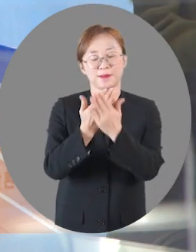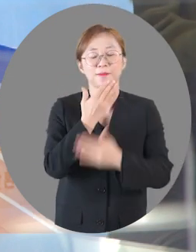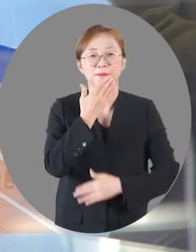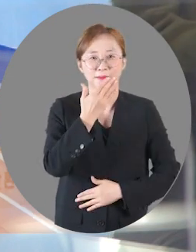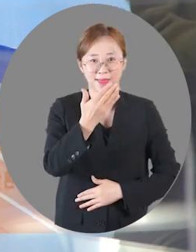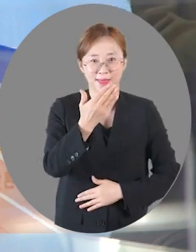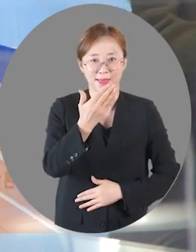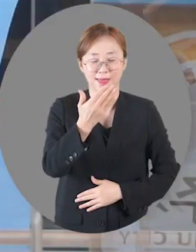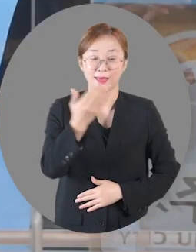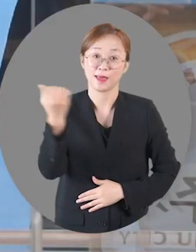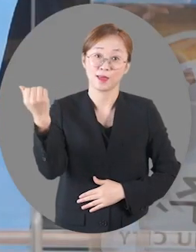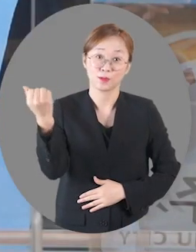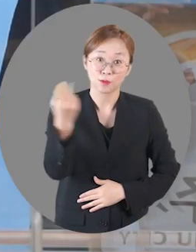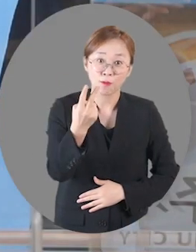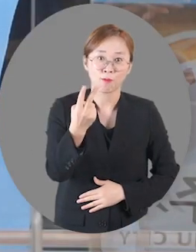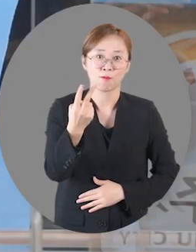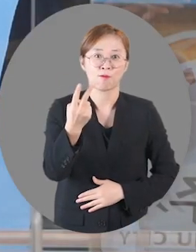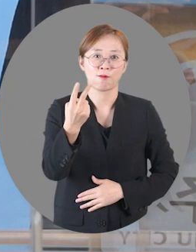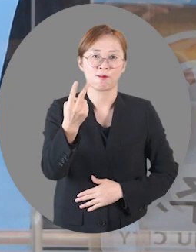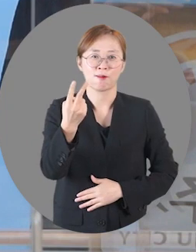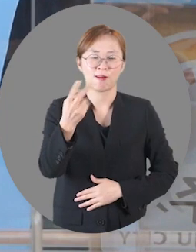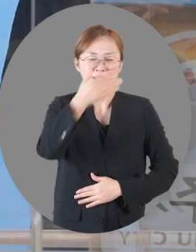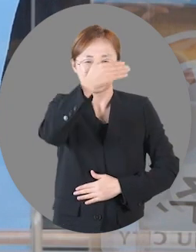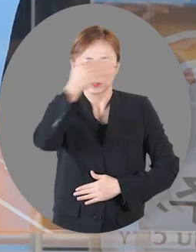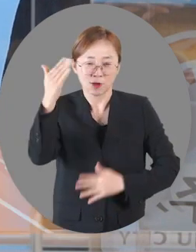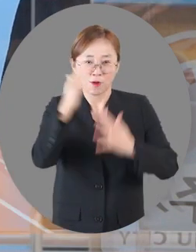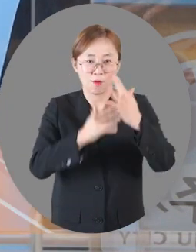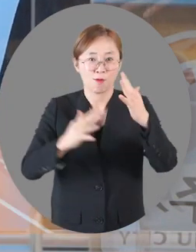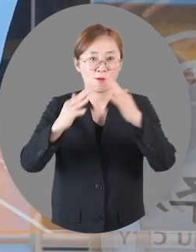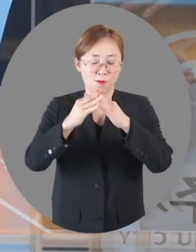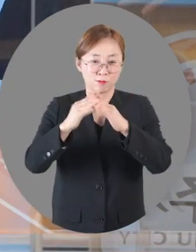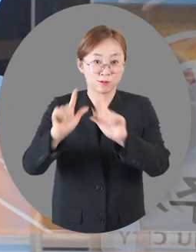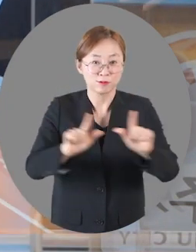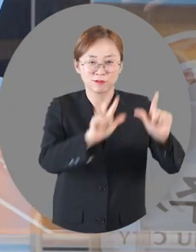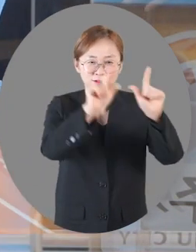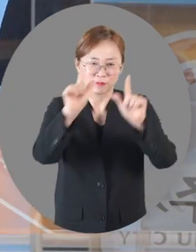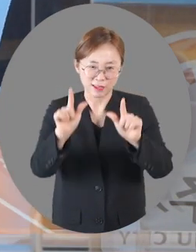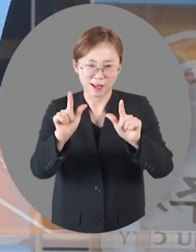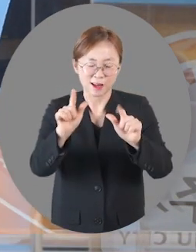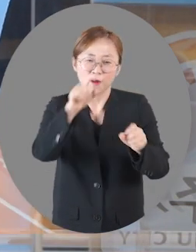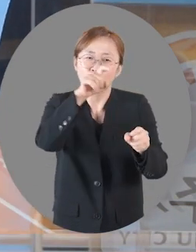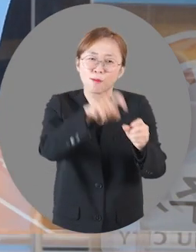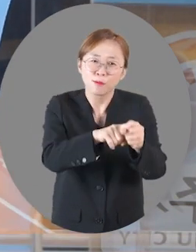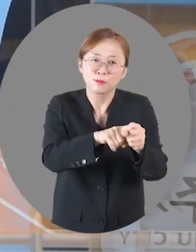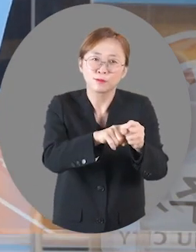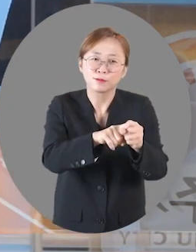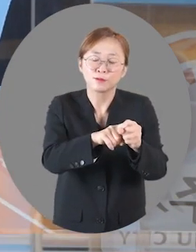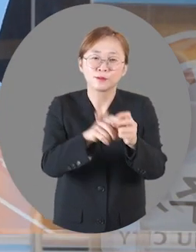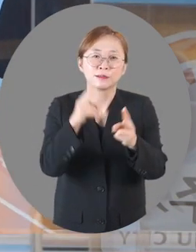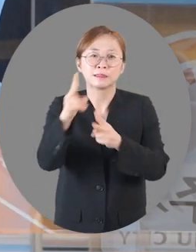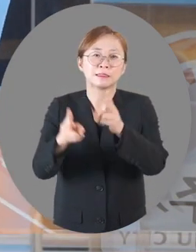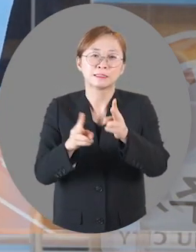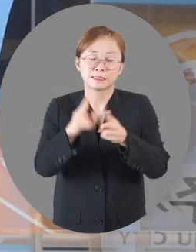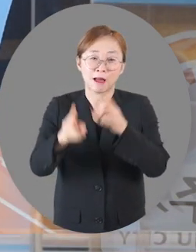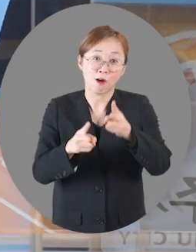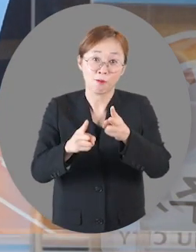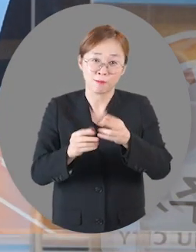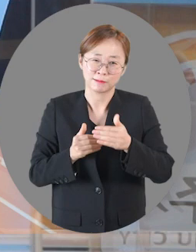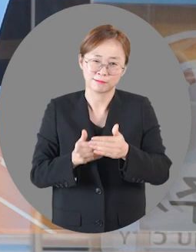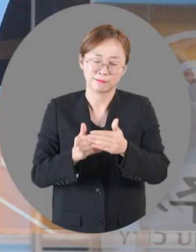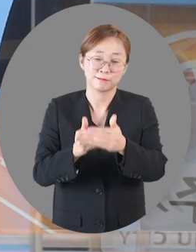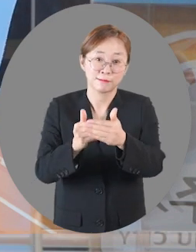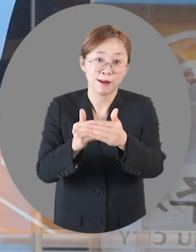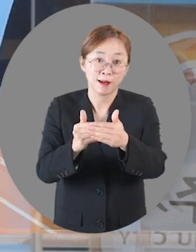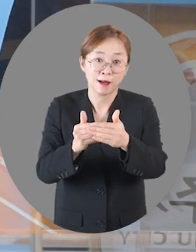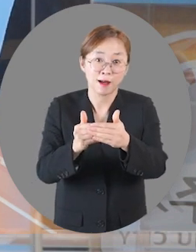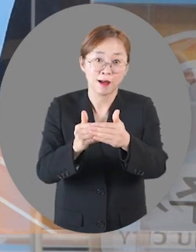했습니다. 또한 지역 청년 인재들의 정착을 유도하기 위한 청년 만들기 사업을 운영해 2021년